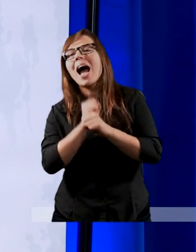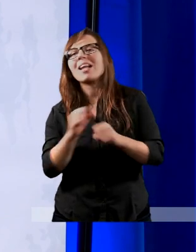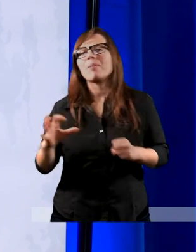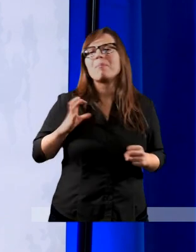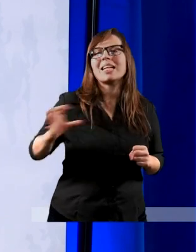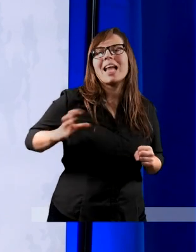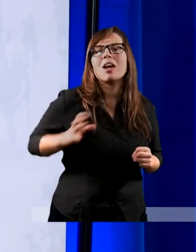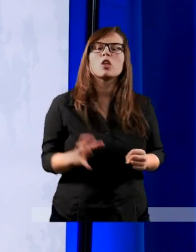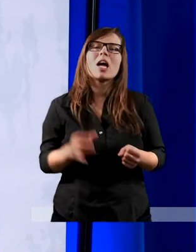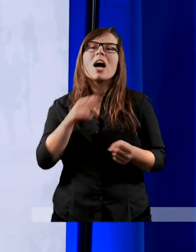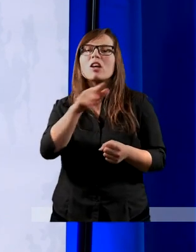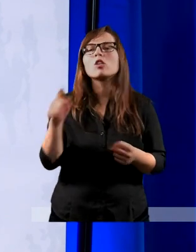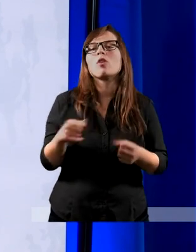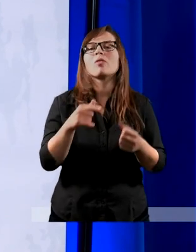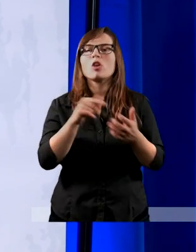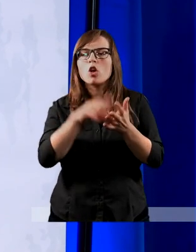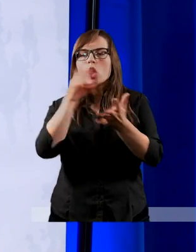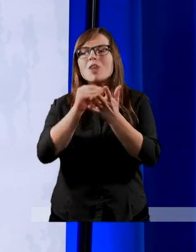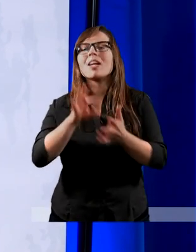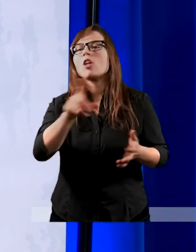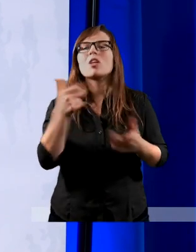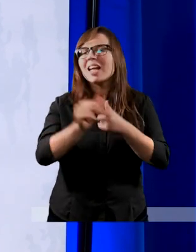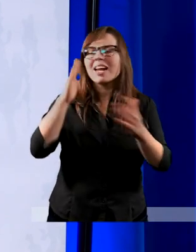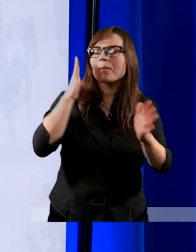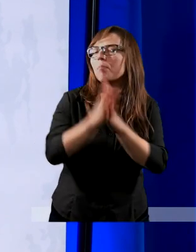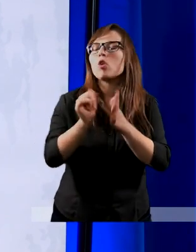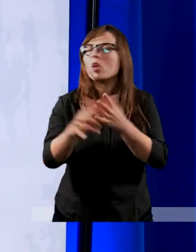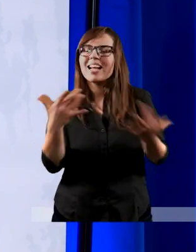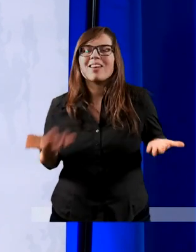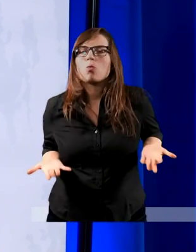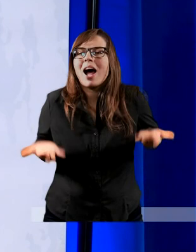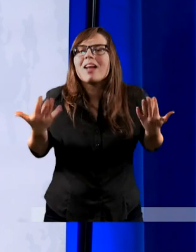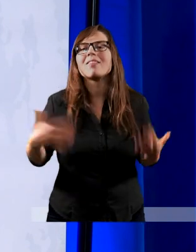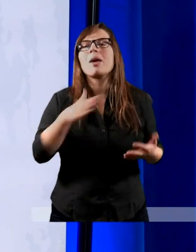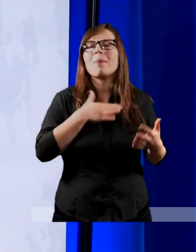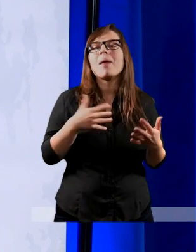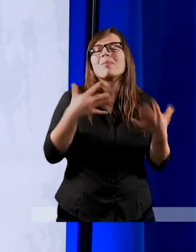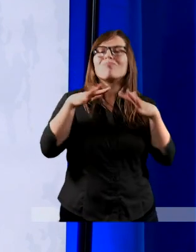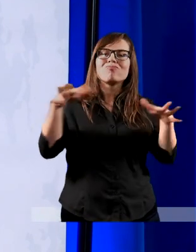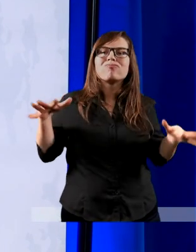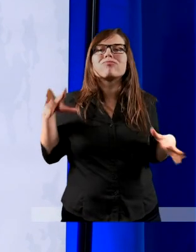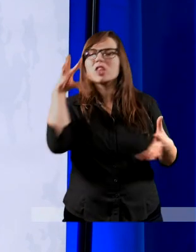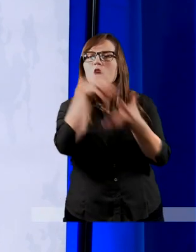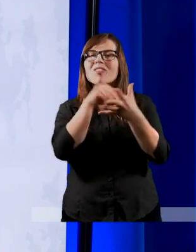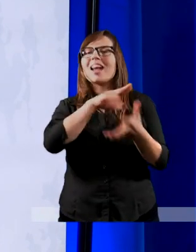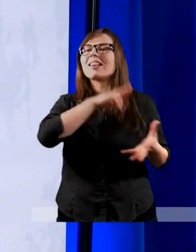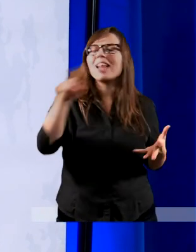w biznesie. A już doświadczamy tego, że to nie jest proste, że to nie jest łatwe. Mamy serię doświadczeń